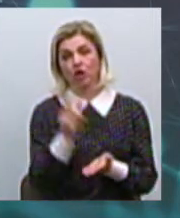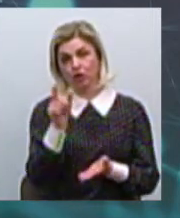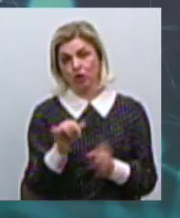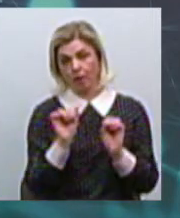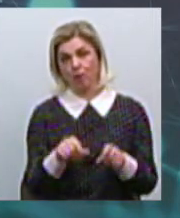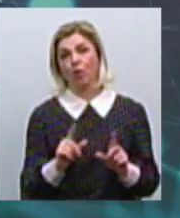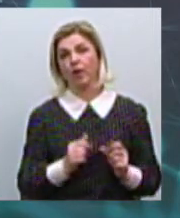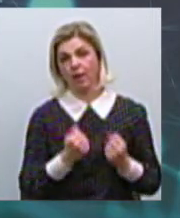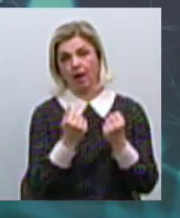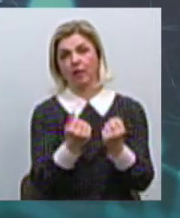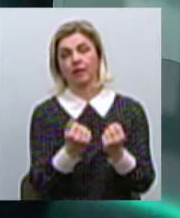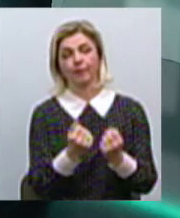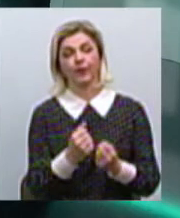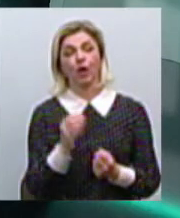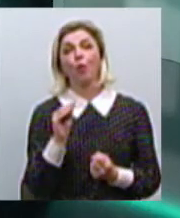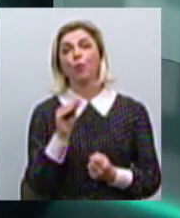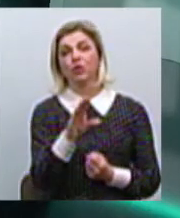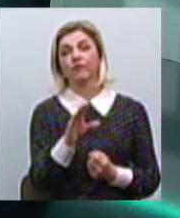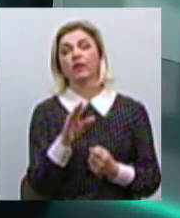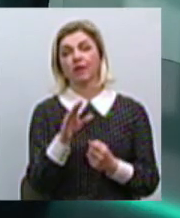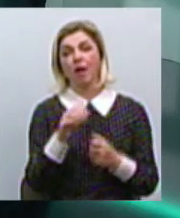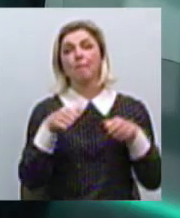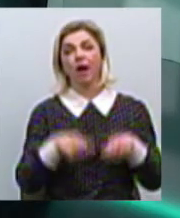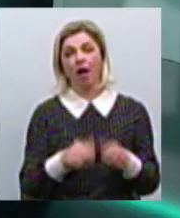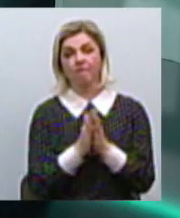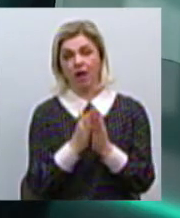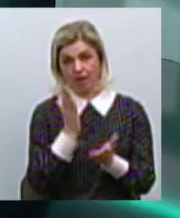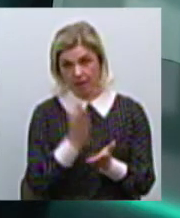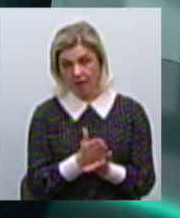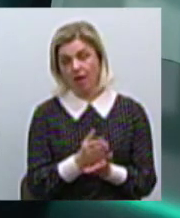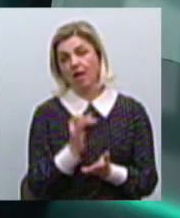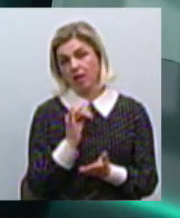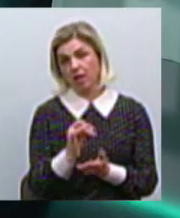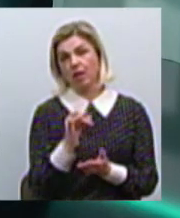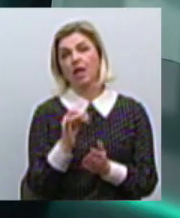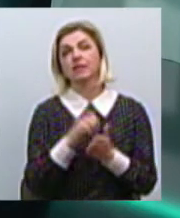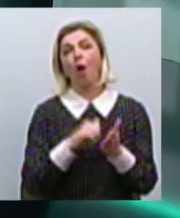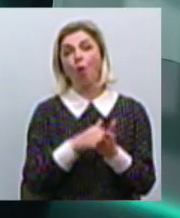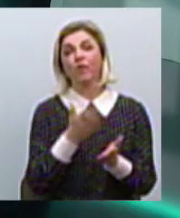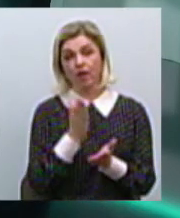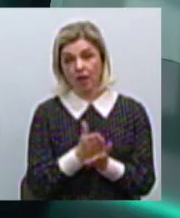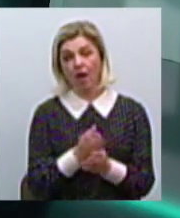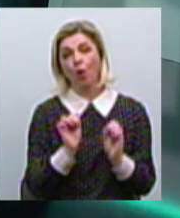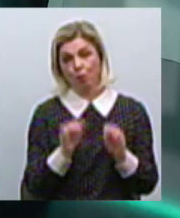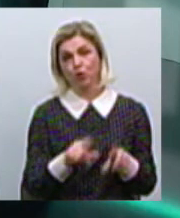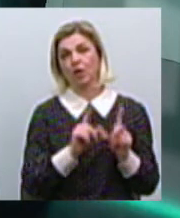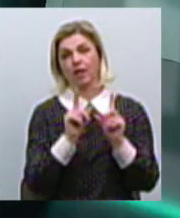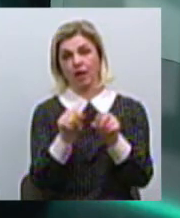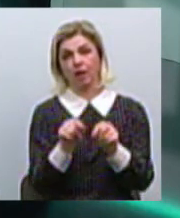їхати. Посвідчення водія є, страховий поліс є, можна їхати. Тому як буде це